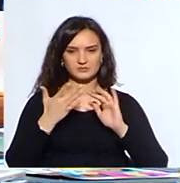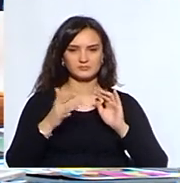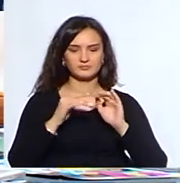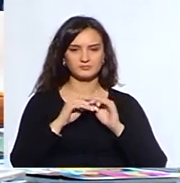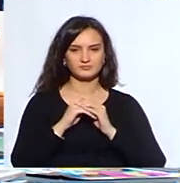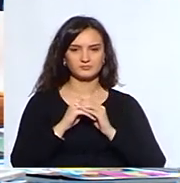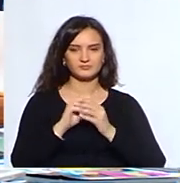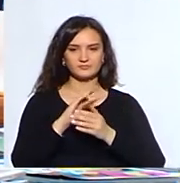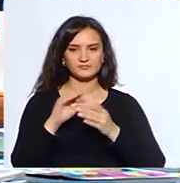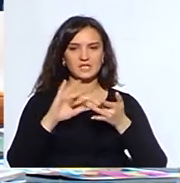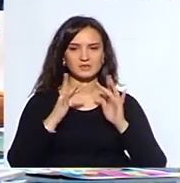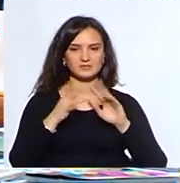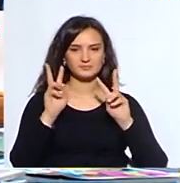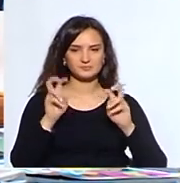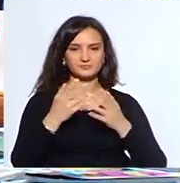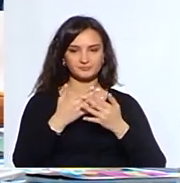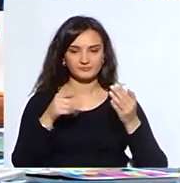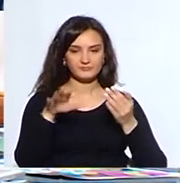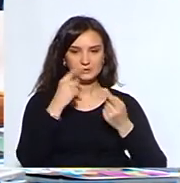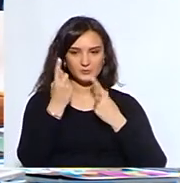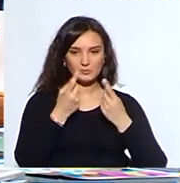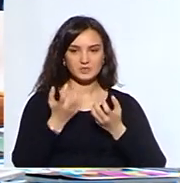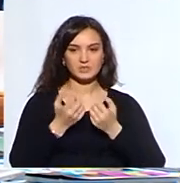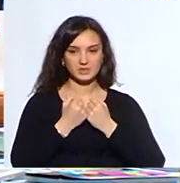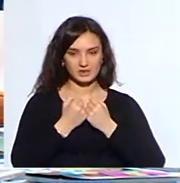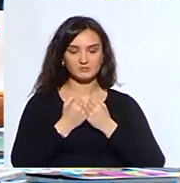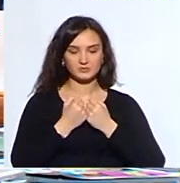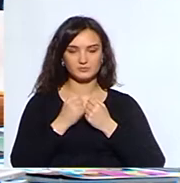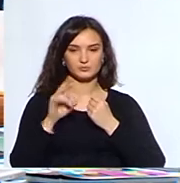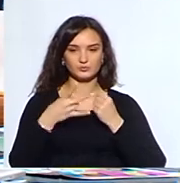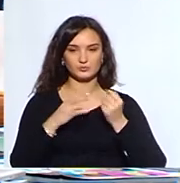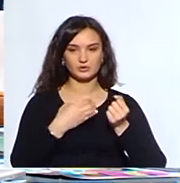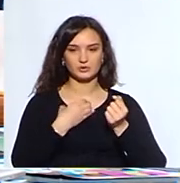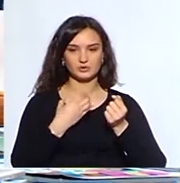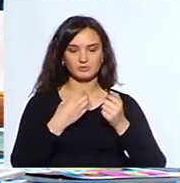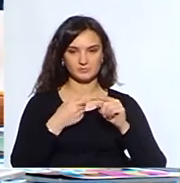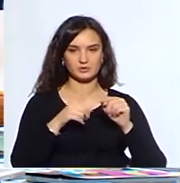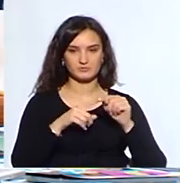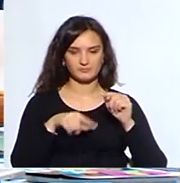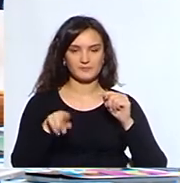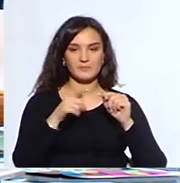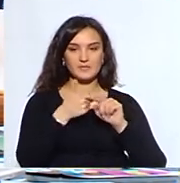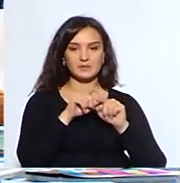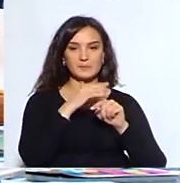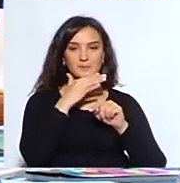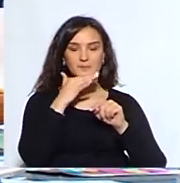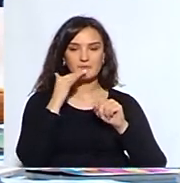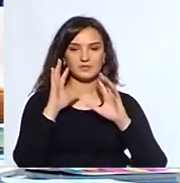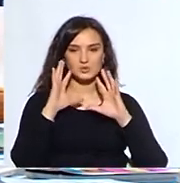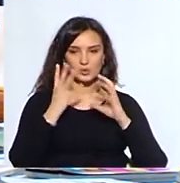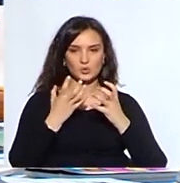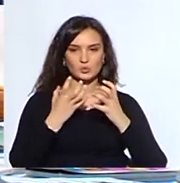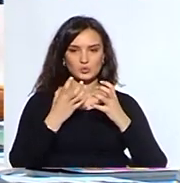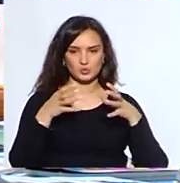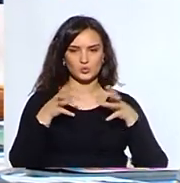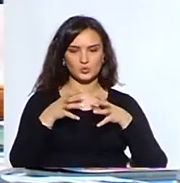გადაცემიდან, ყველა მედია საშუალებიდან თქვენ იღებთ ახალ-ახალ ინფორმაციას, გარწმუნებთ, ძალიან ბევრი სერიოზული